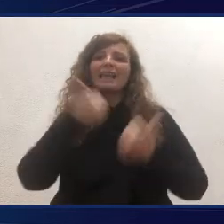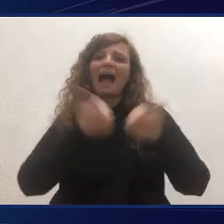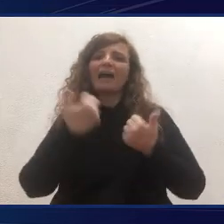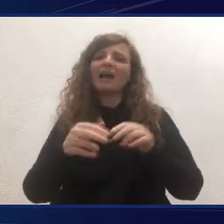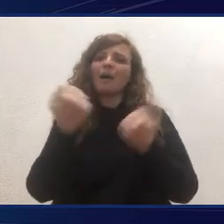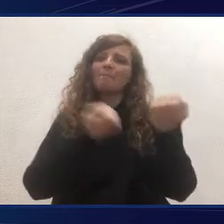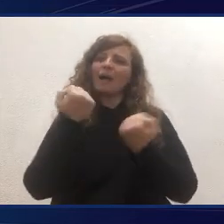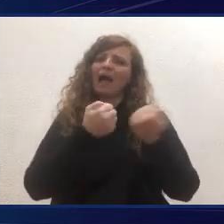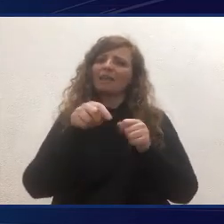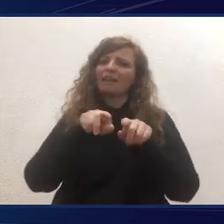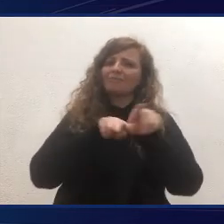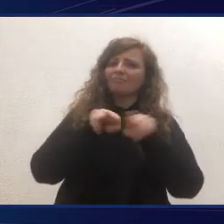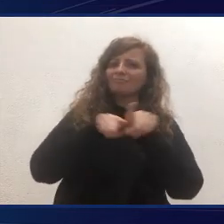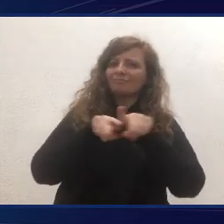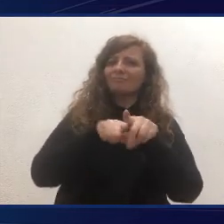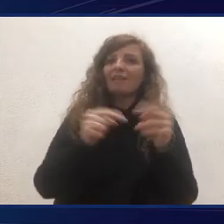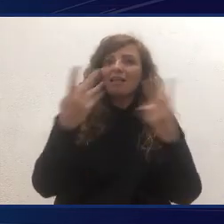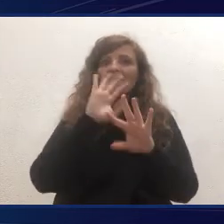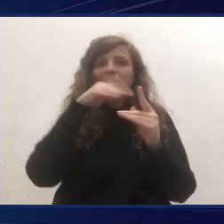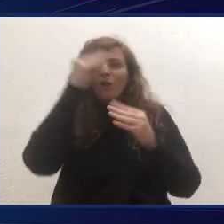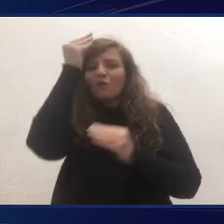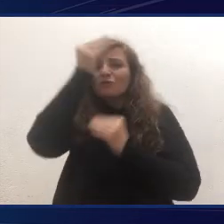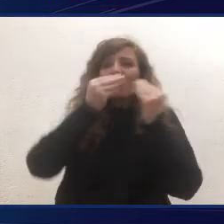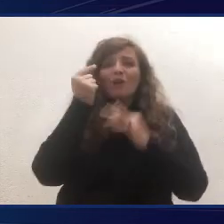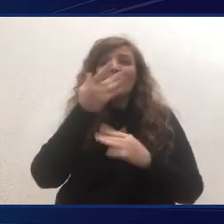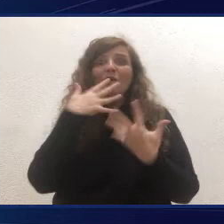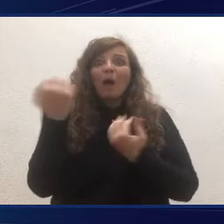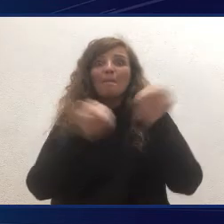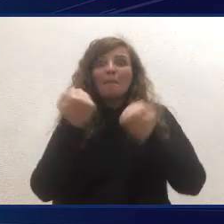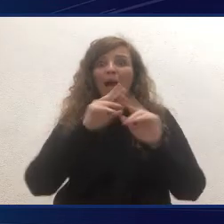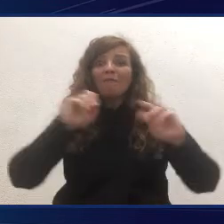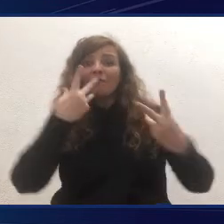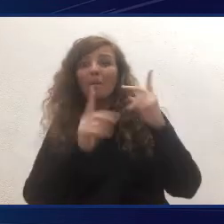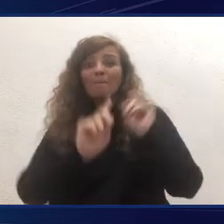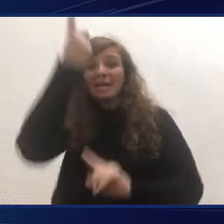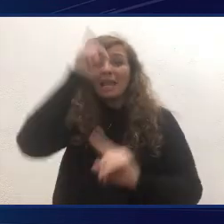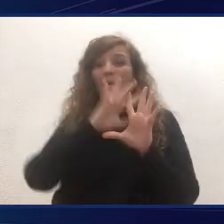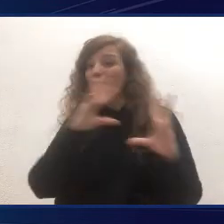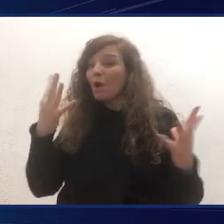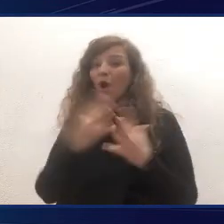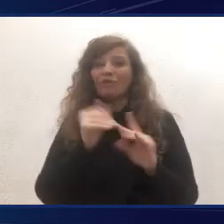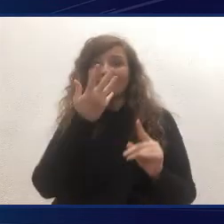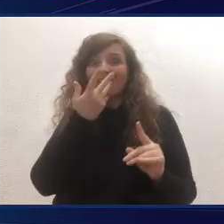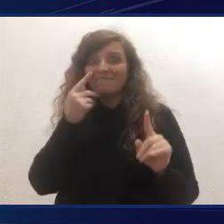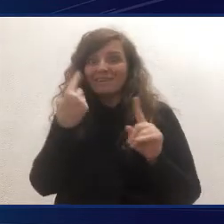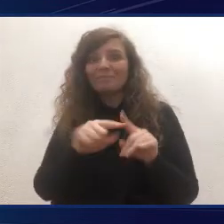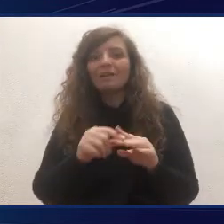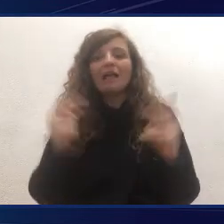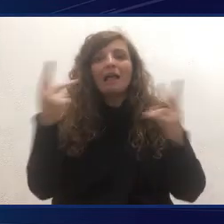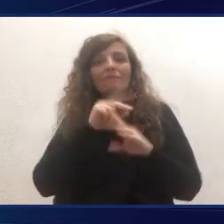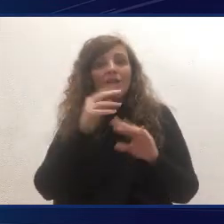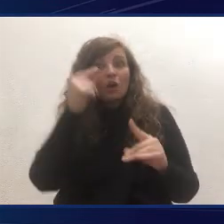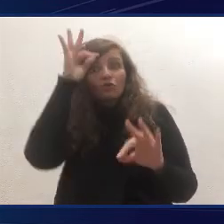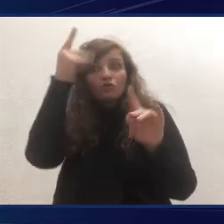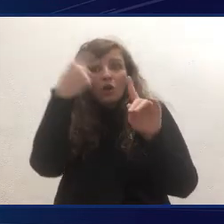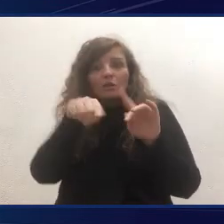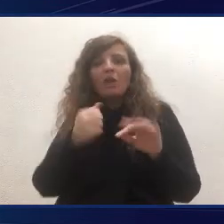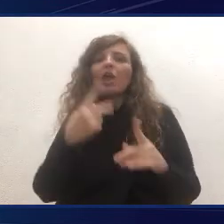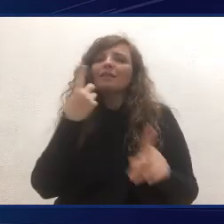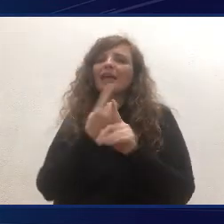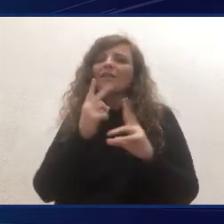gara automobilistica. Sognavo di guidare la macchina più veloce del mondo. Per inseguire il mio sogno, però,